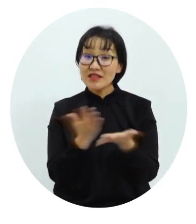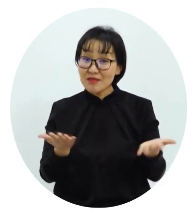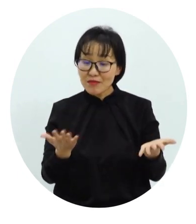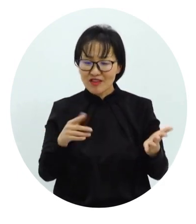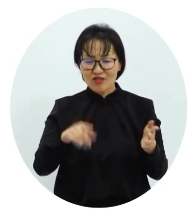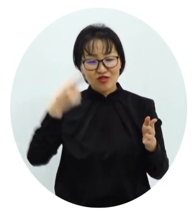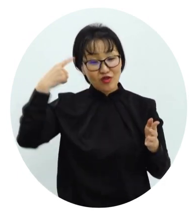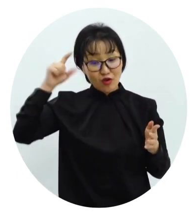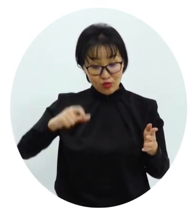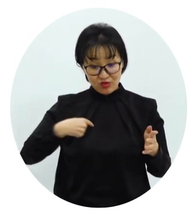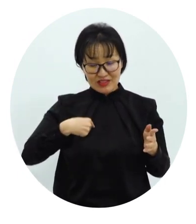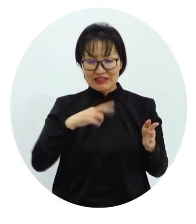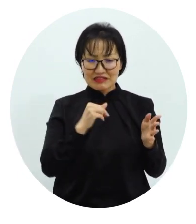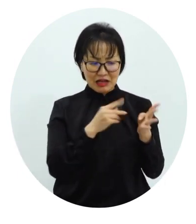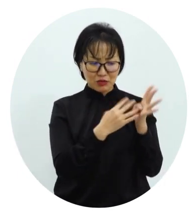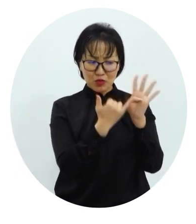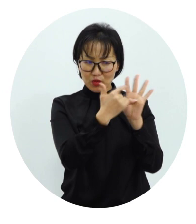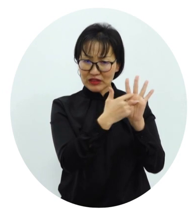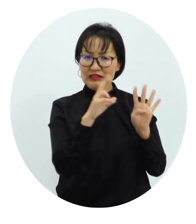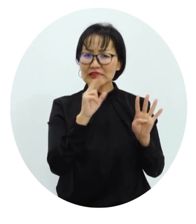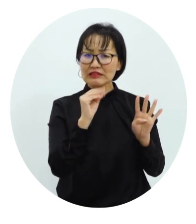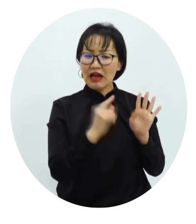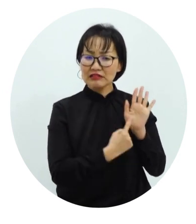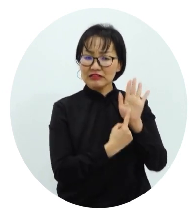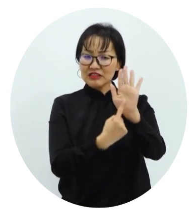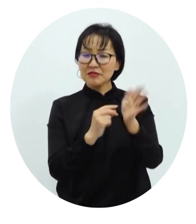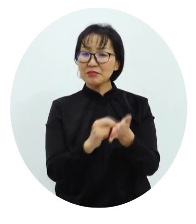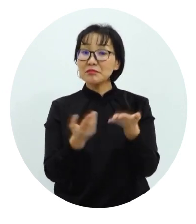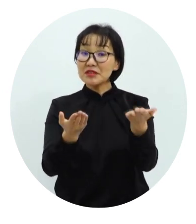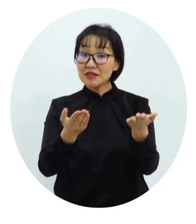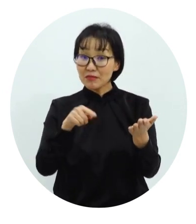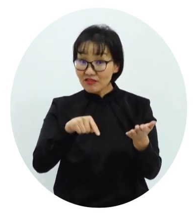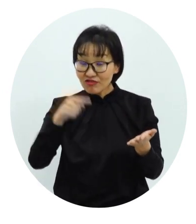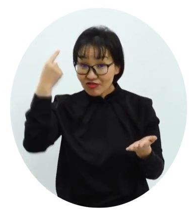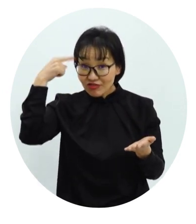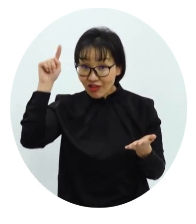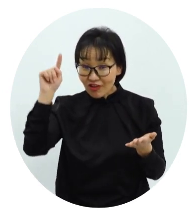ярилцъя. За хамгийн ихэнх цөмөрөө хаврын үлрэлийг багштайгаа хамтраад самбарт хийцгээч.